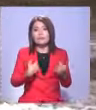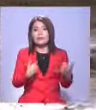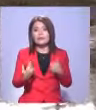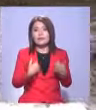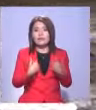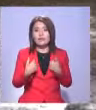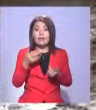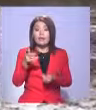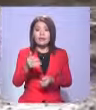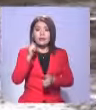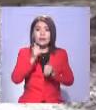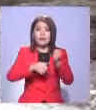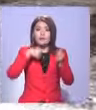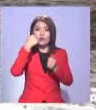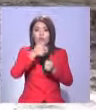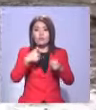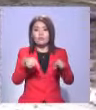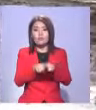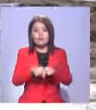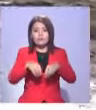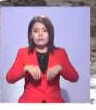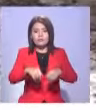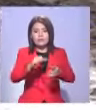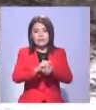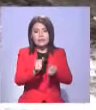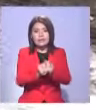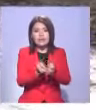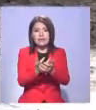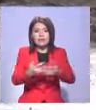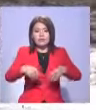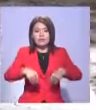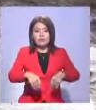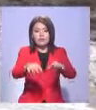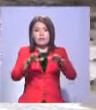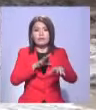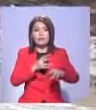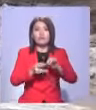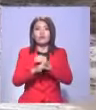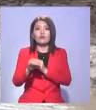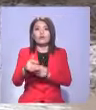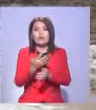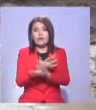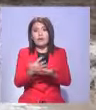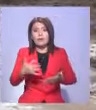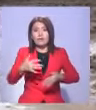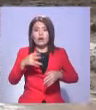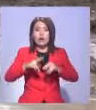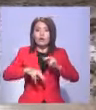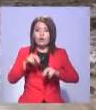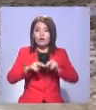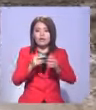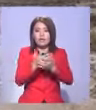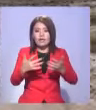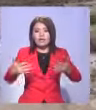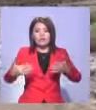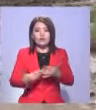отыр. Олар жылдар бойы осы маңайға құм төгіп, өздері текстеп келген еді. Енді жан-жақтан жамыраған құрылыс жұмыстары